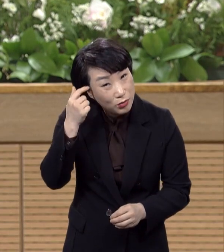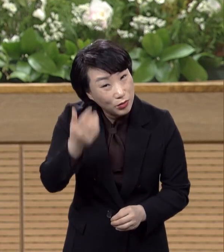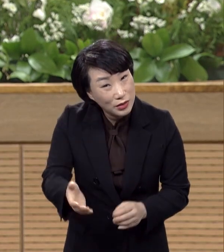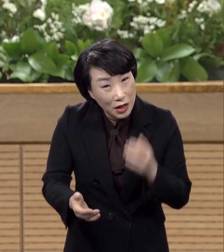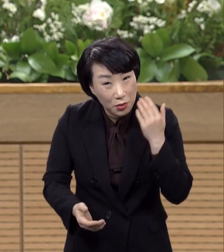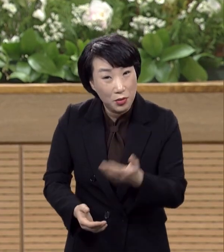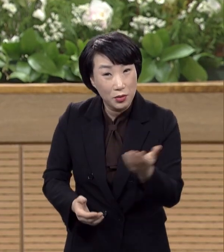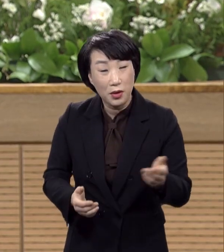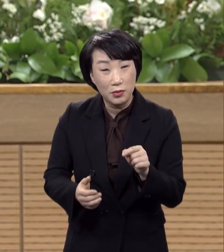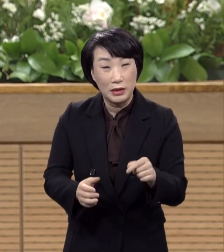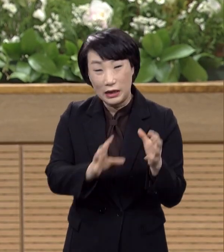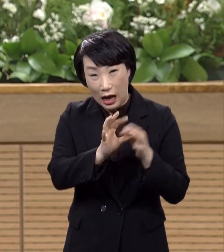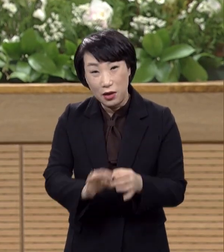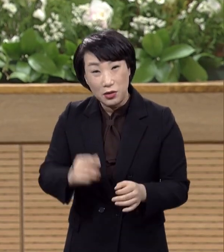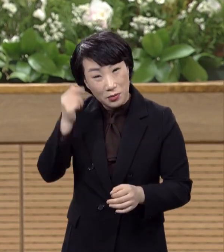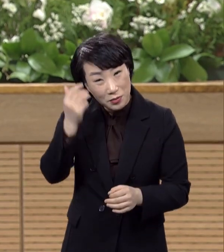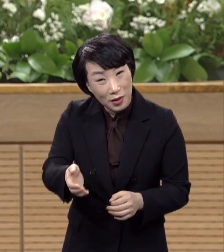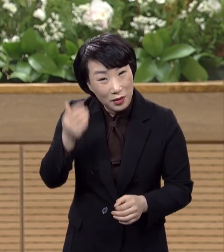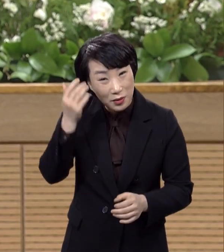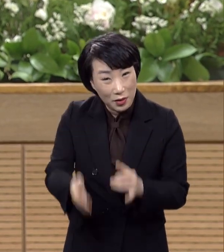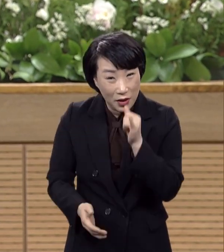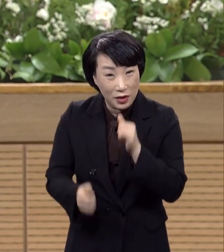계속 그 소리 반복합니다.